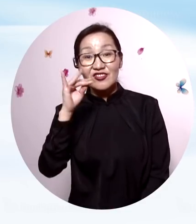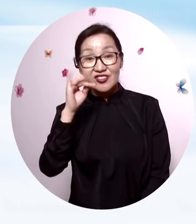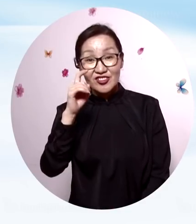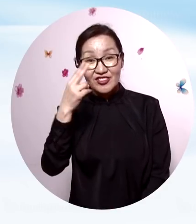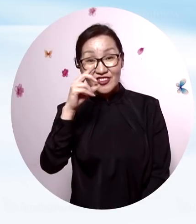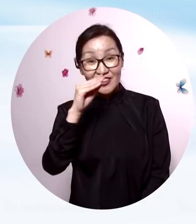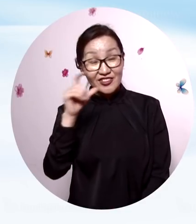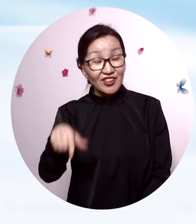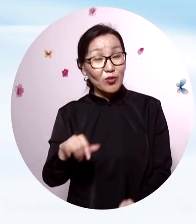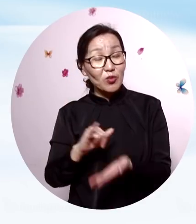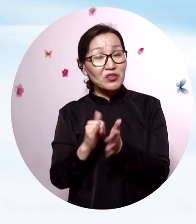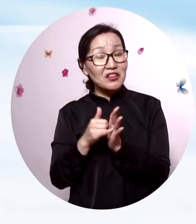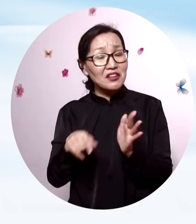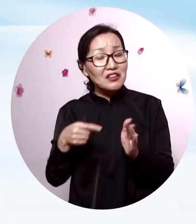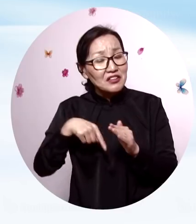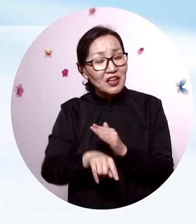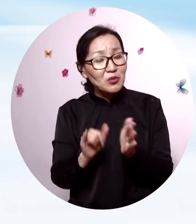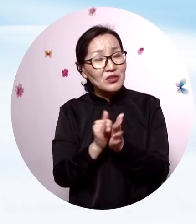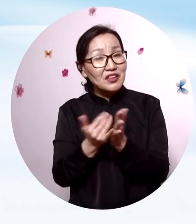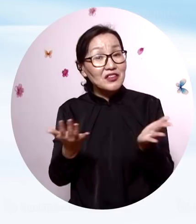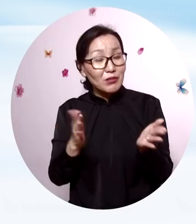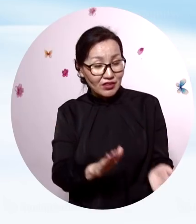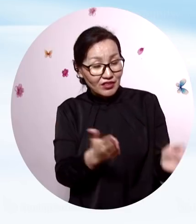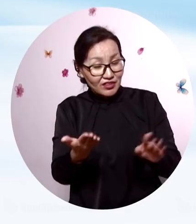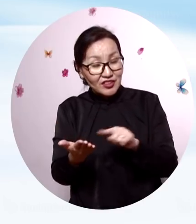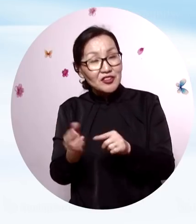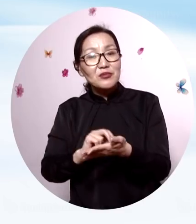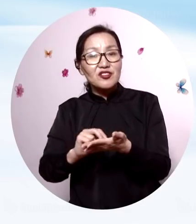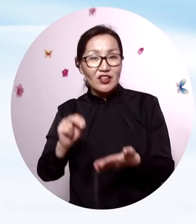За, хүүхдүүдээ ямар далд утгыг таамаглаж байгаа бол бичээрэй.